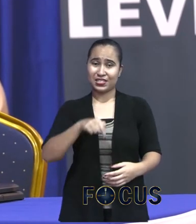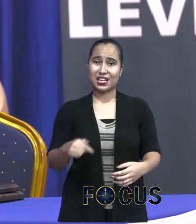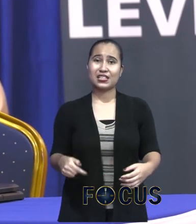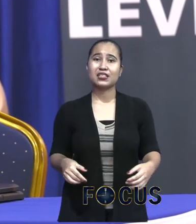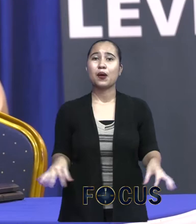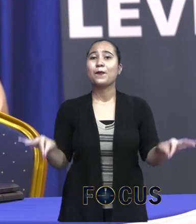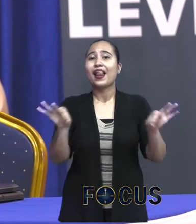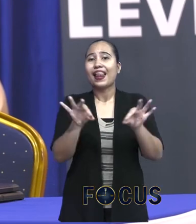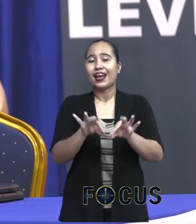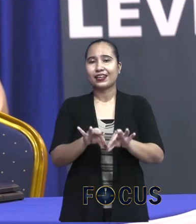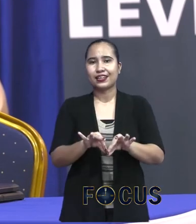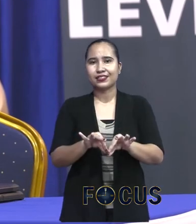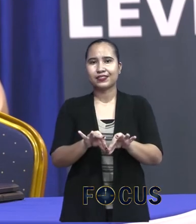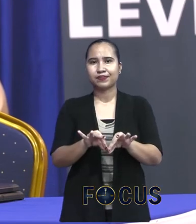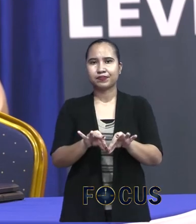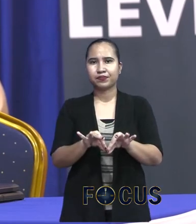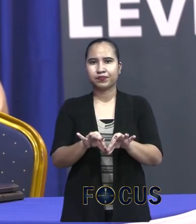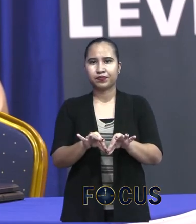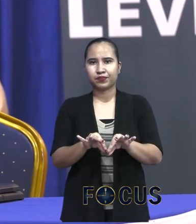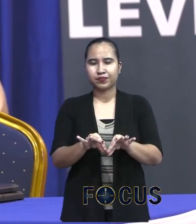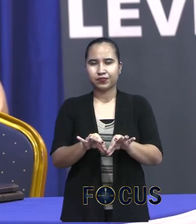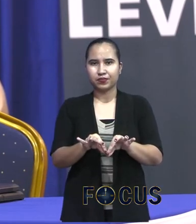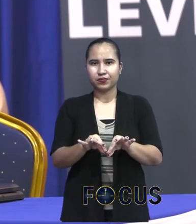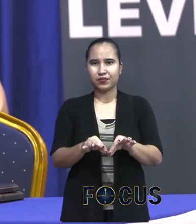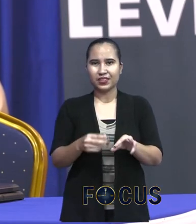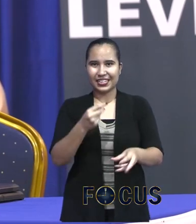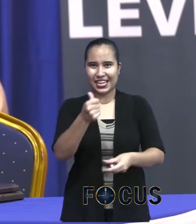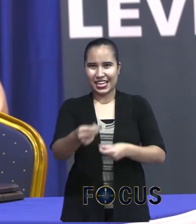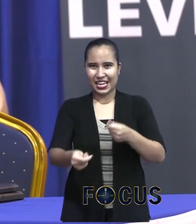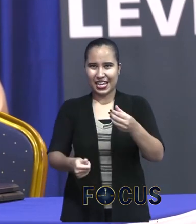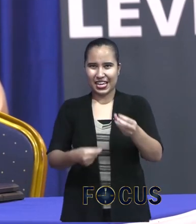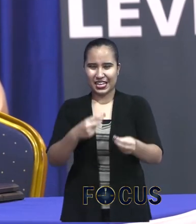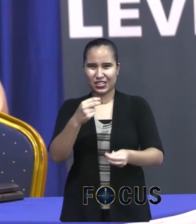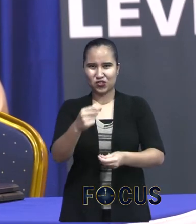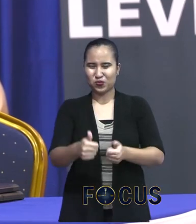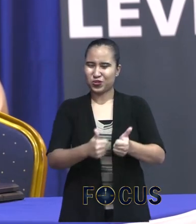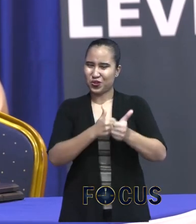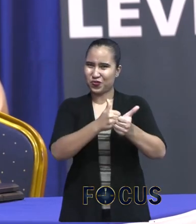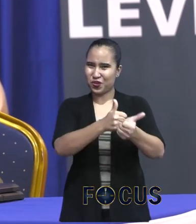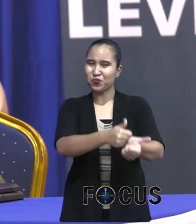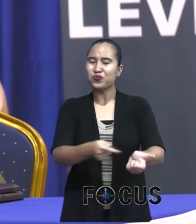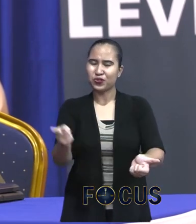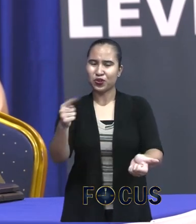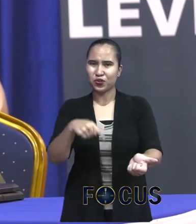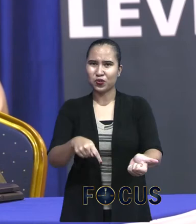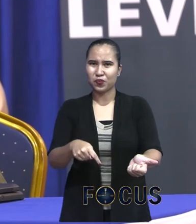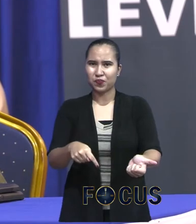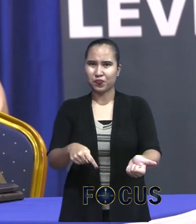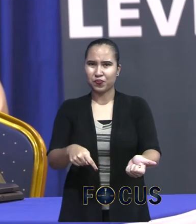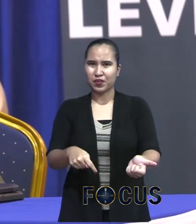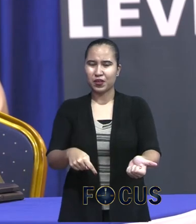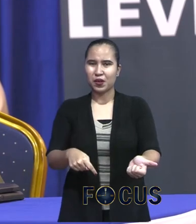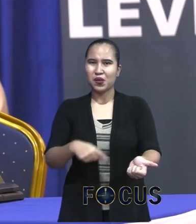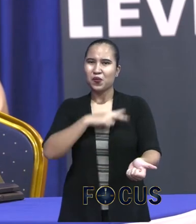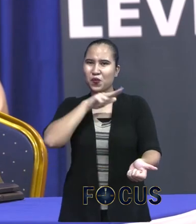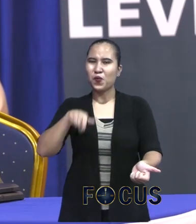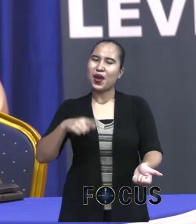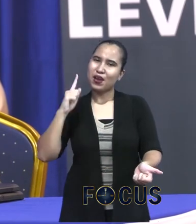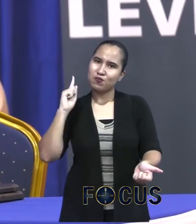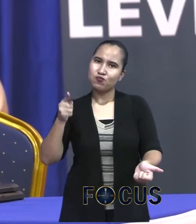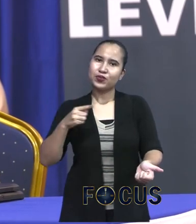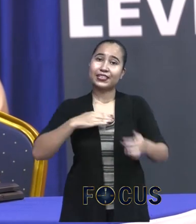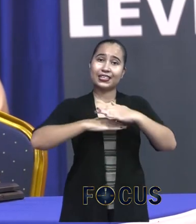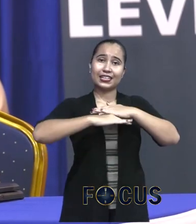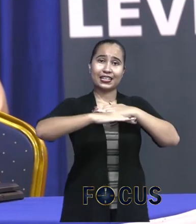want natuurlijk de economische impact moet nog komen, maar we moeten het land gezond blijven houden. Ik